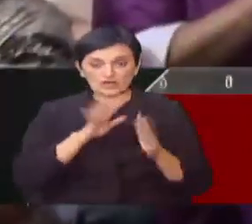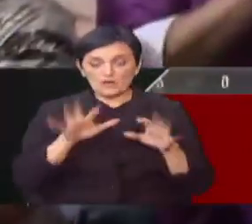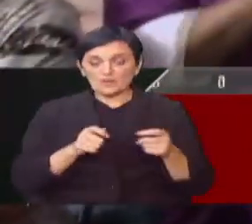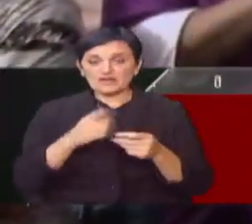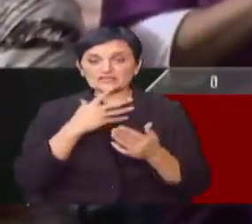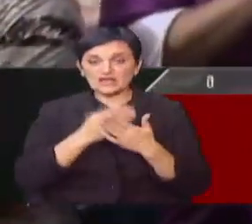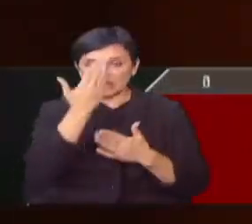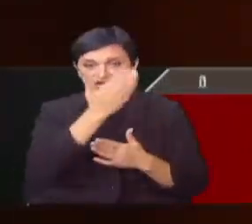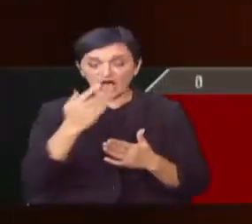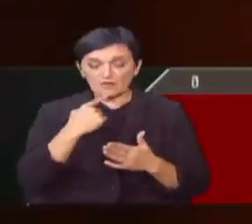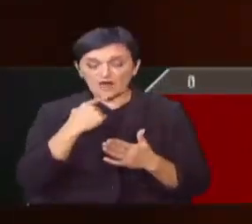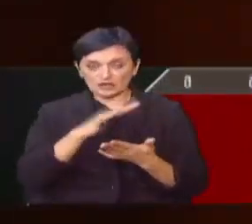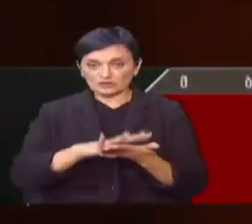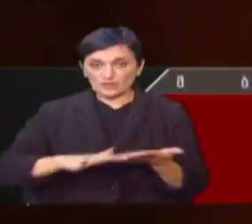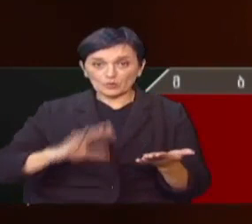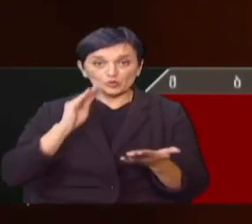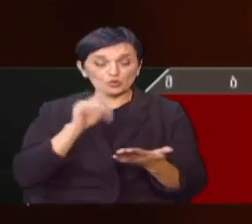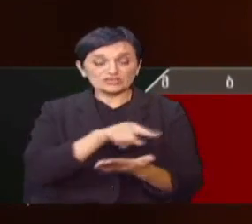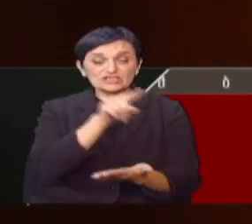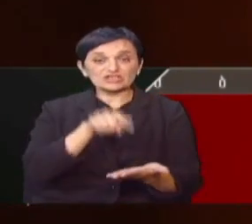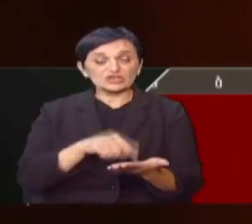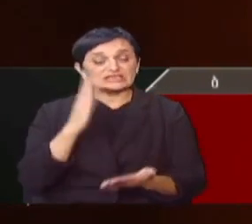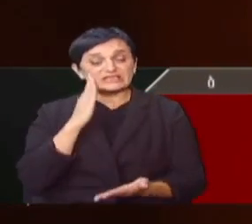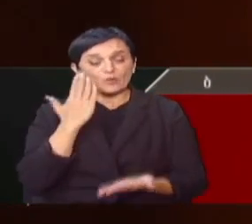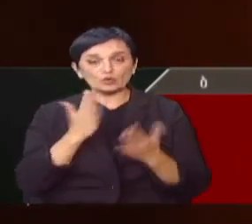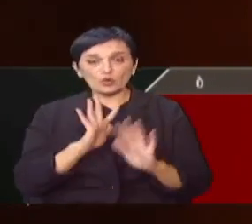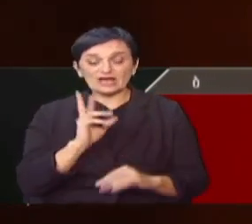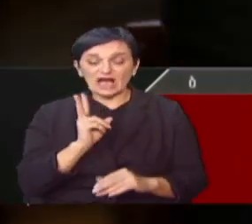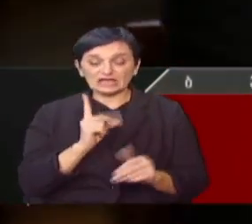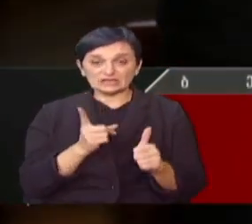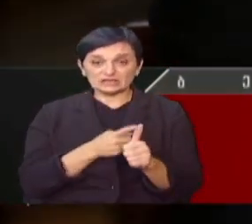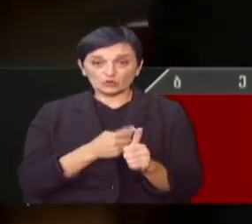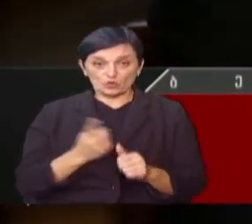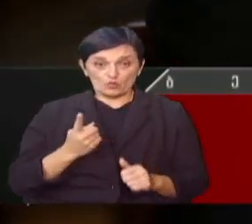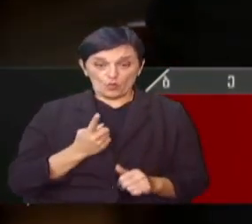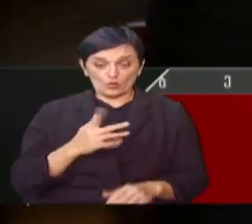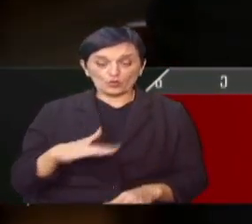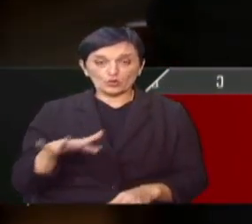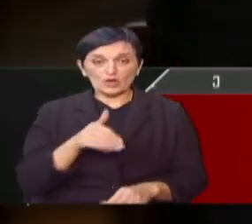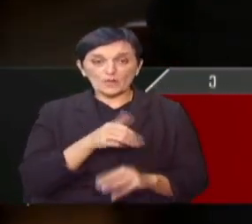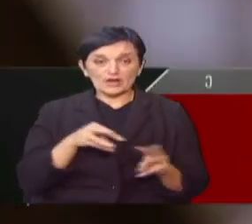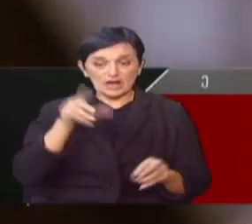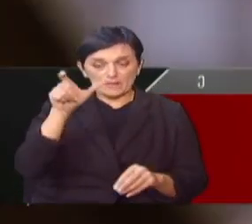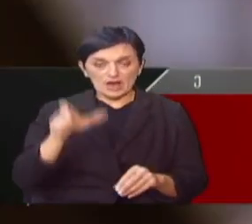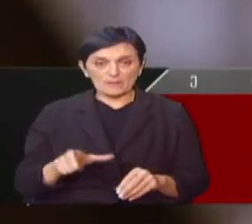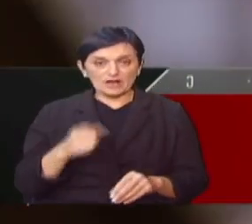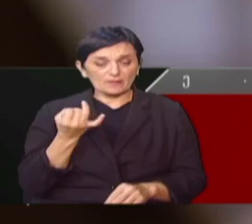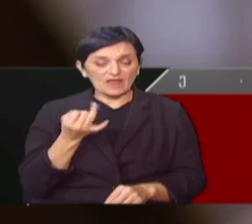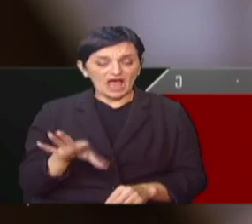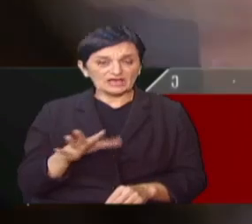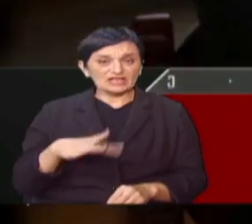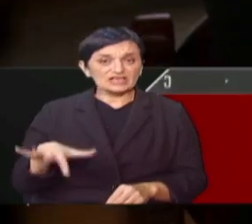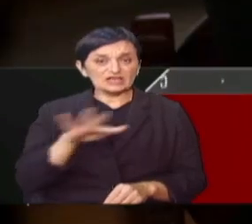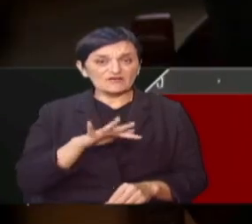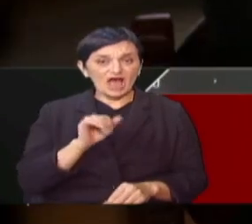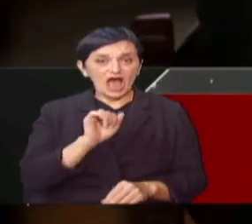საკუთარი ეჭვით აგრძელებს, როცა დასმულ შეკითხვაზე სიმართლეა თუ არა, რომ კანდიდატის სტატუსის მომლოდინე ქვეყნის პრემიერ-მინისტრს არ აინტერესებს ქვეყნის